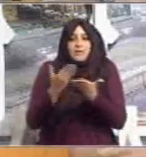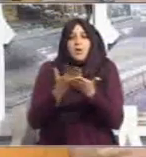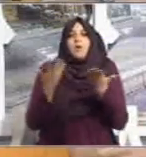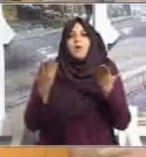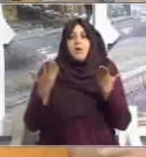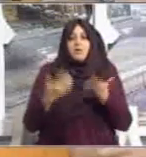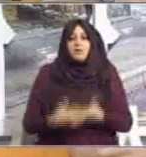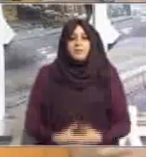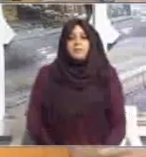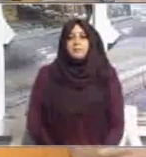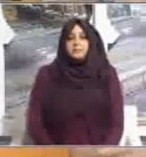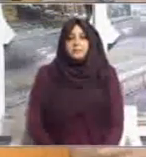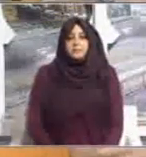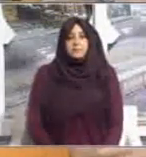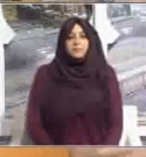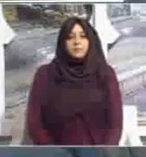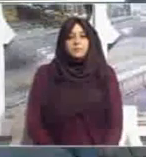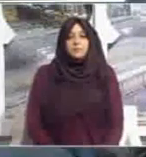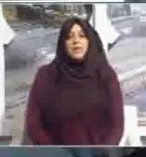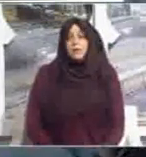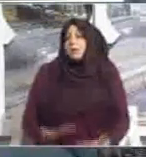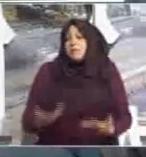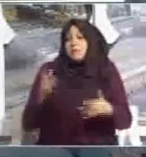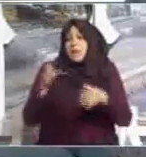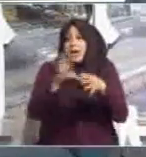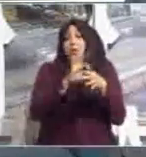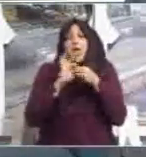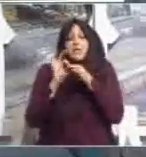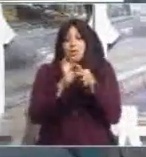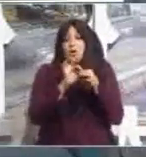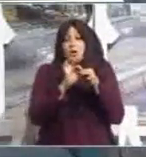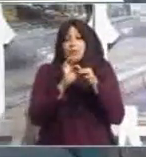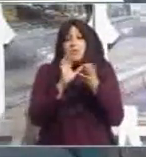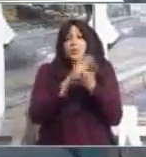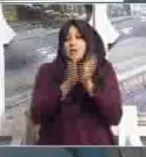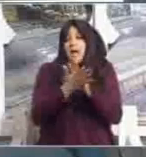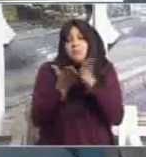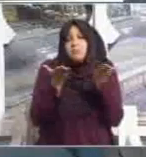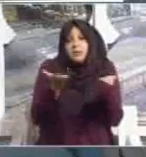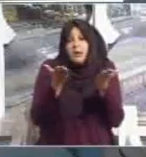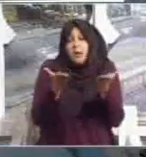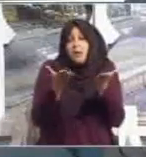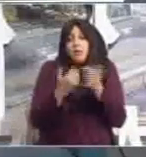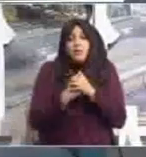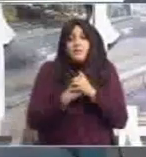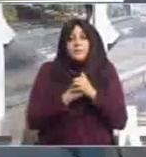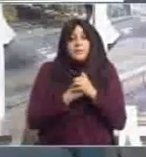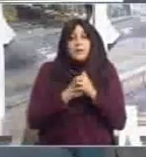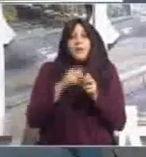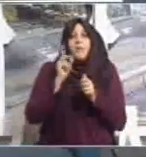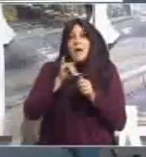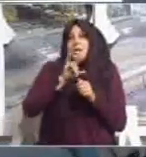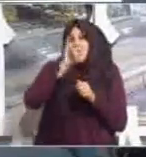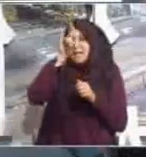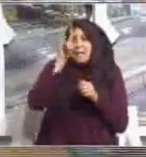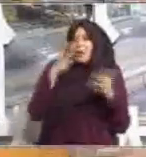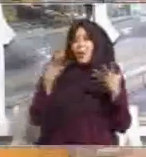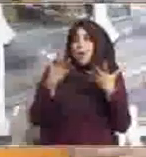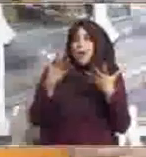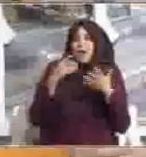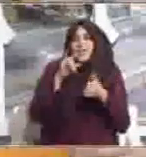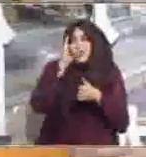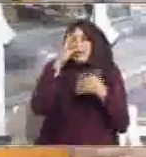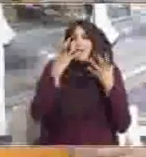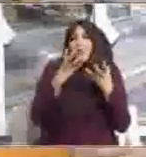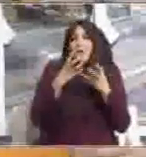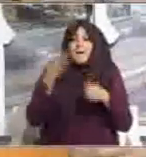في العمل، وهكذا في العلاقات الاجتماعية، لأن هدف الشيطان هو